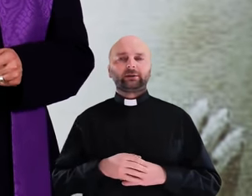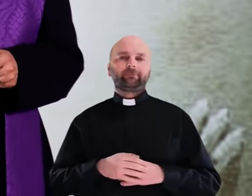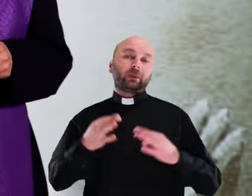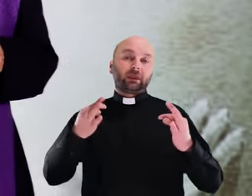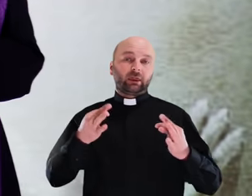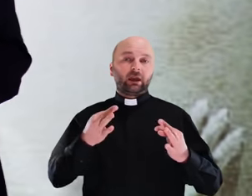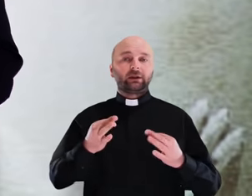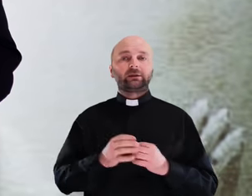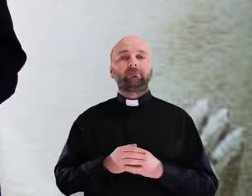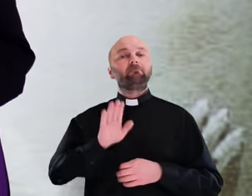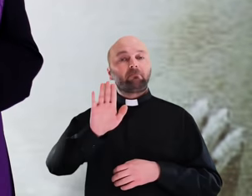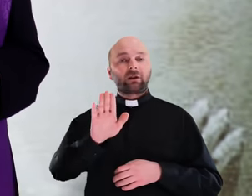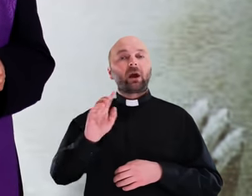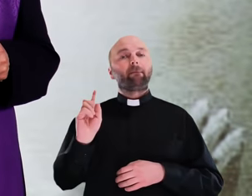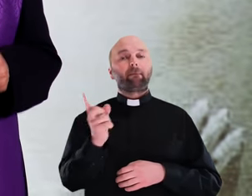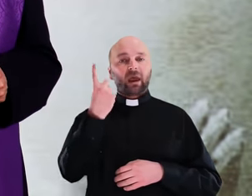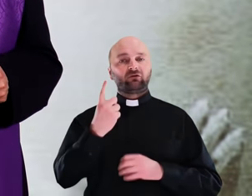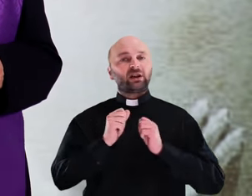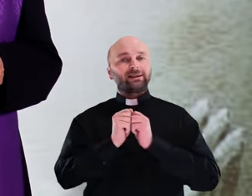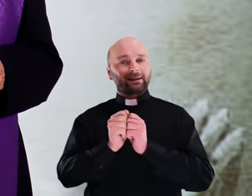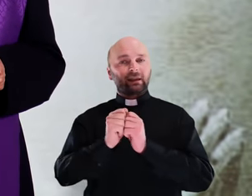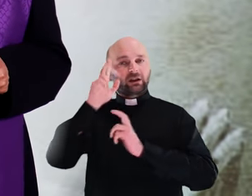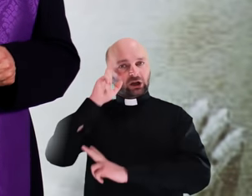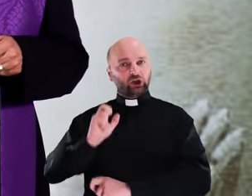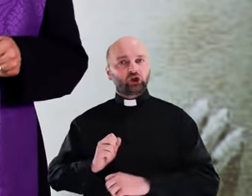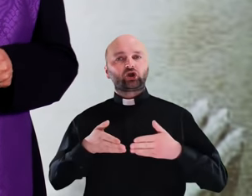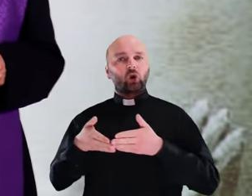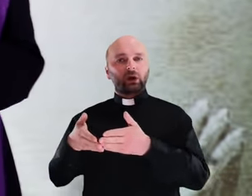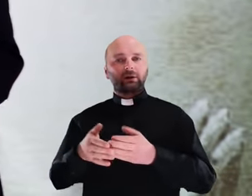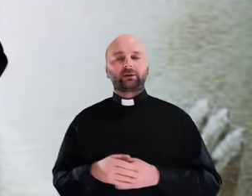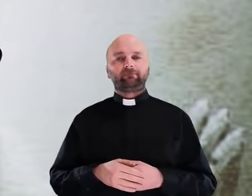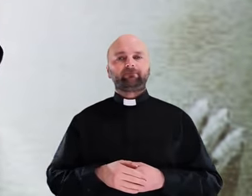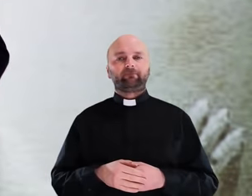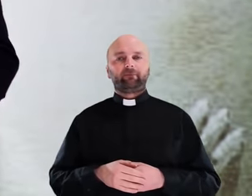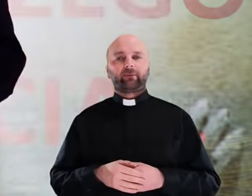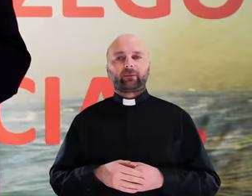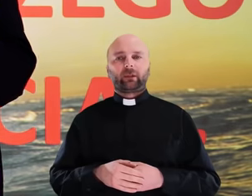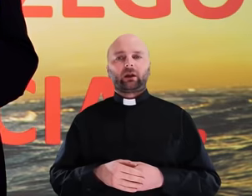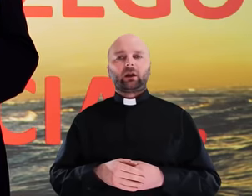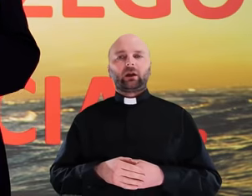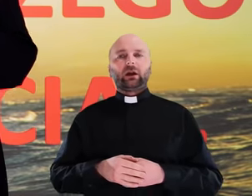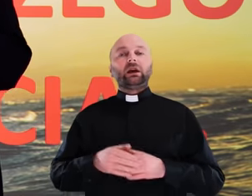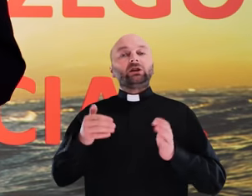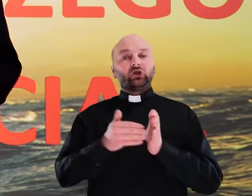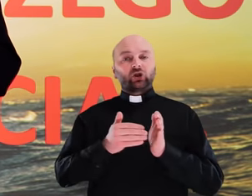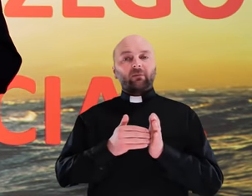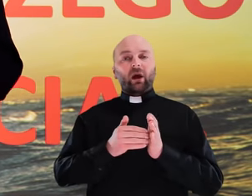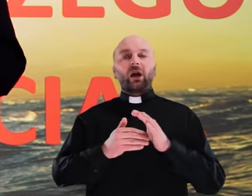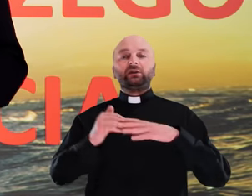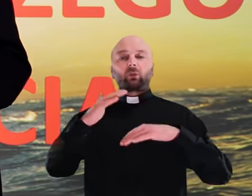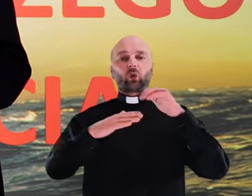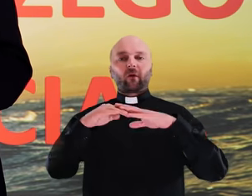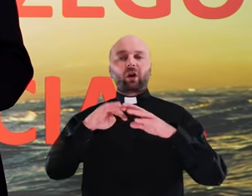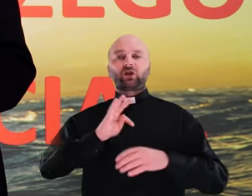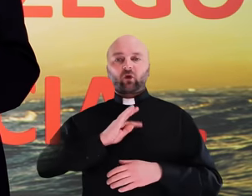wszyscy dostajecie swoje pierwsze marynarskie zadanie. Aby sprawnie płynąć do świtu, trzeba zbudować swój